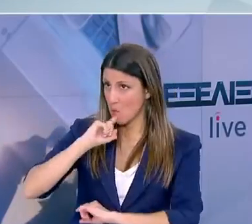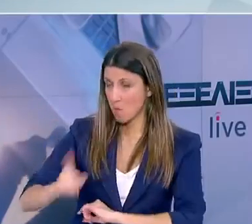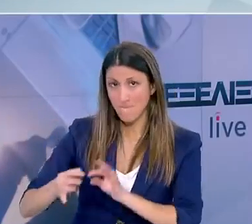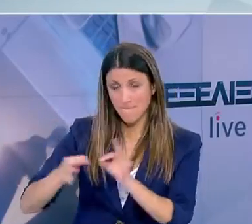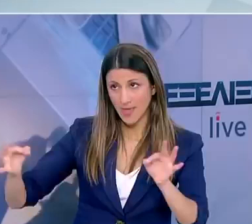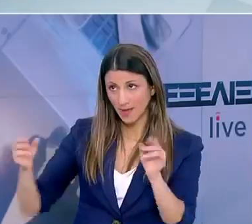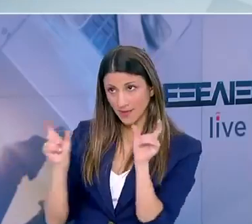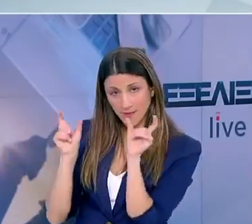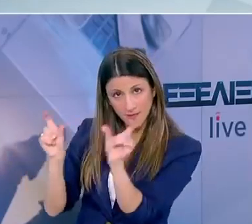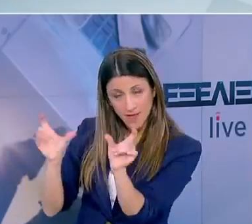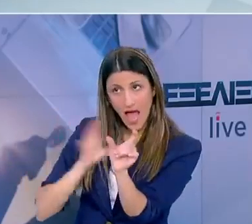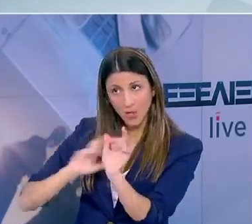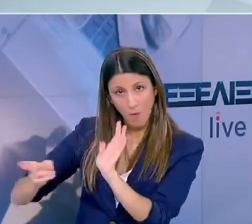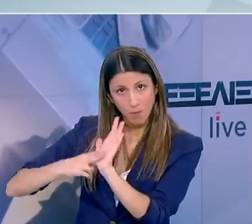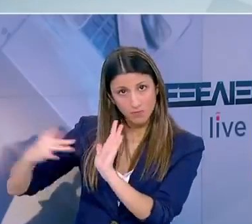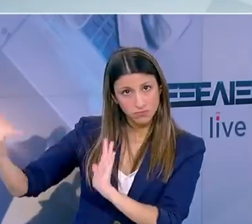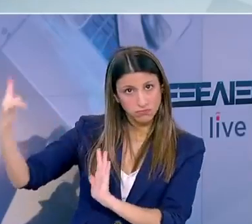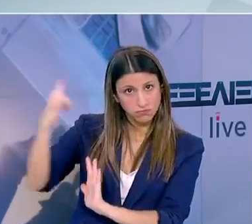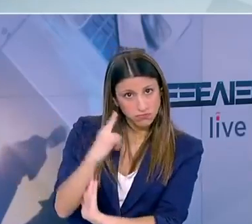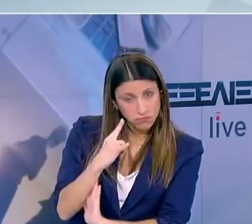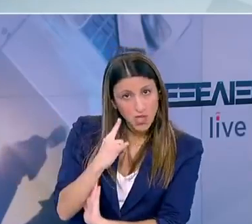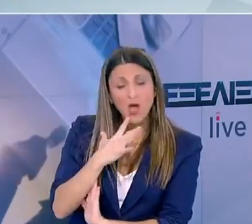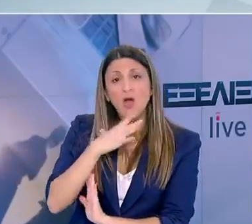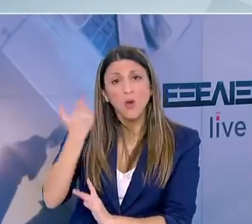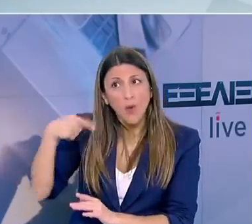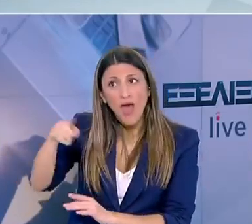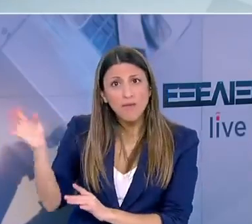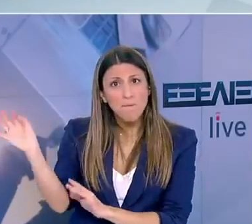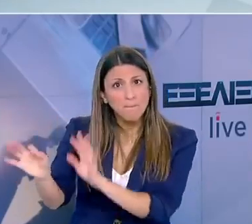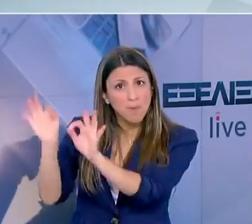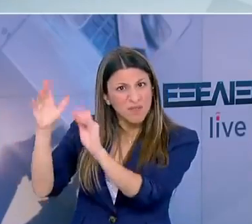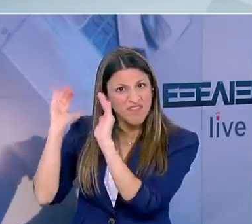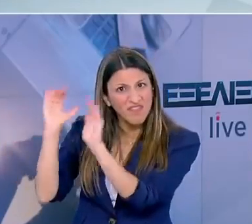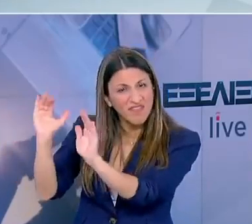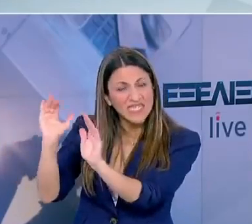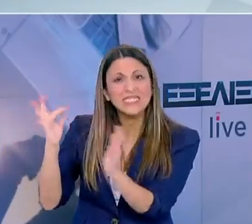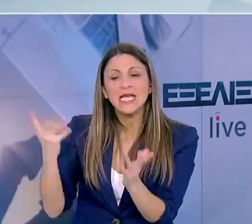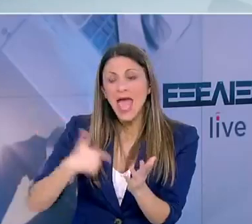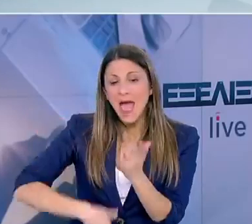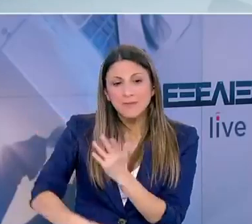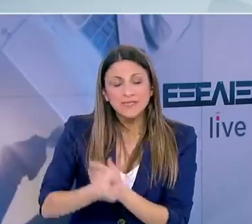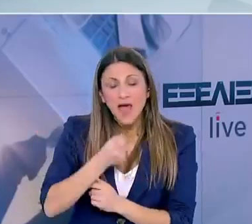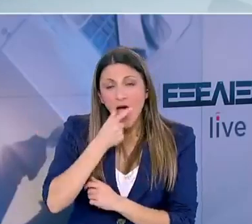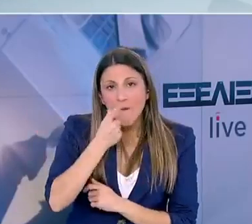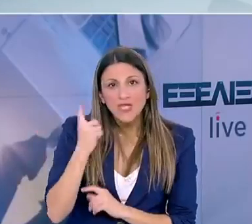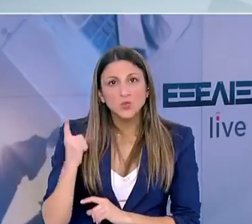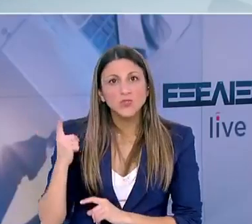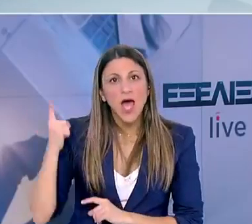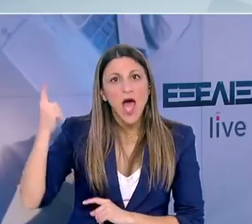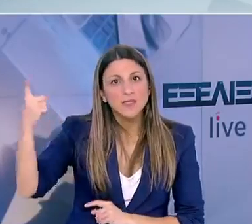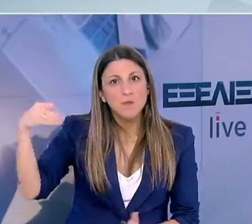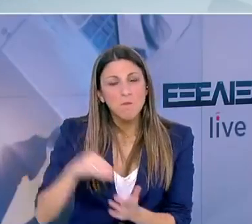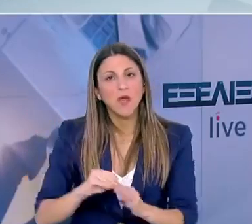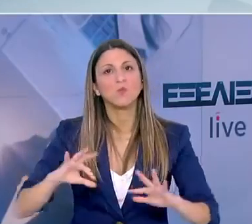ημισφαίριο ή σε κατοίκους ευρωπαϊκών χωρών που μέχρι το καλοκαίρι θα πλήττονται? Τελικά, πότε πιστεύετε ότι θα μπορέσουμε να ταξιδέψουμε με αεροπλάνο και